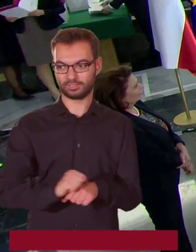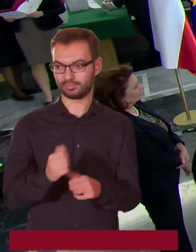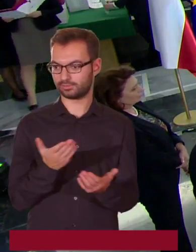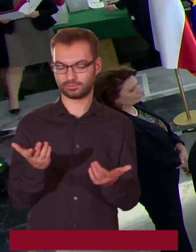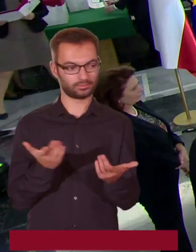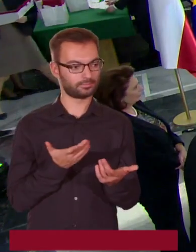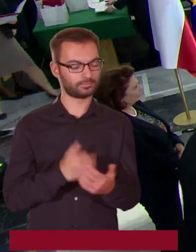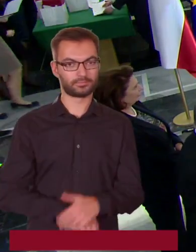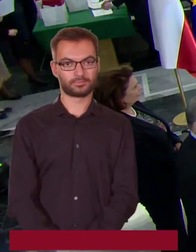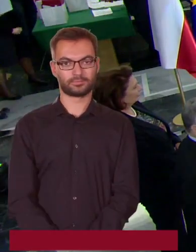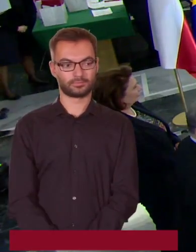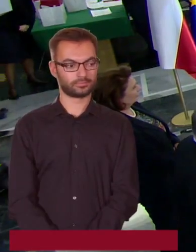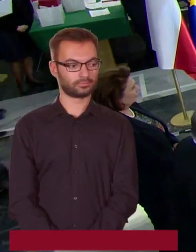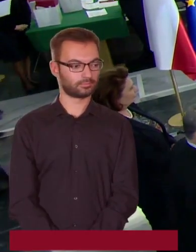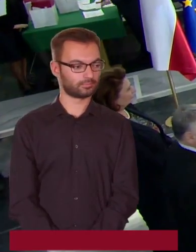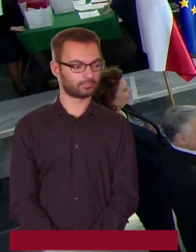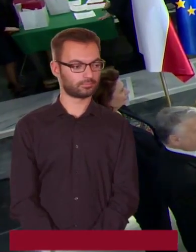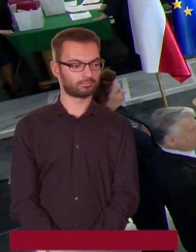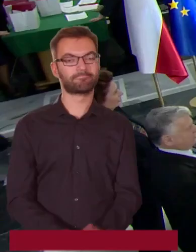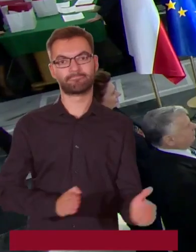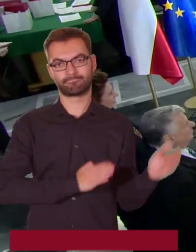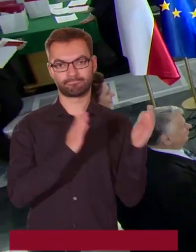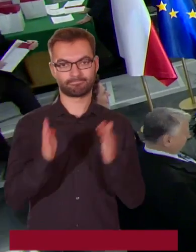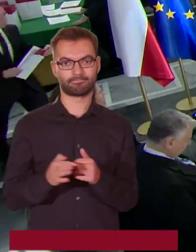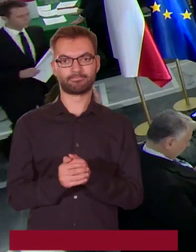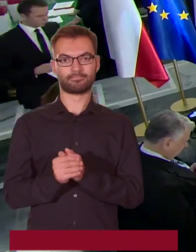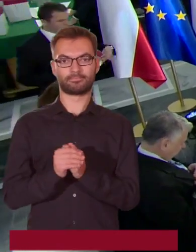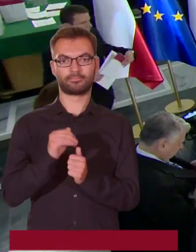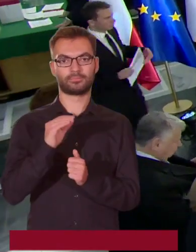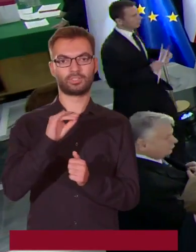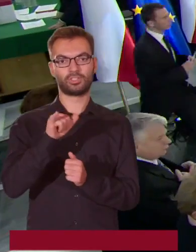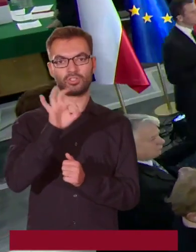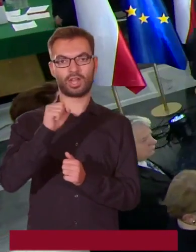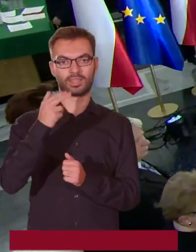To w takiej sytuacji poproszę panią Joannę Marię Kopcińską.